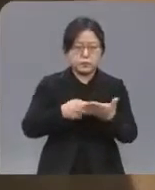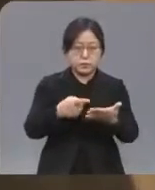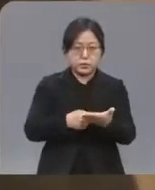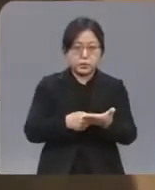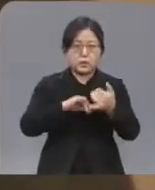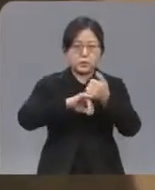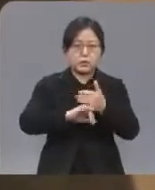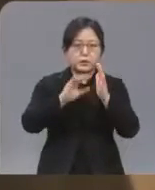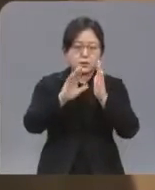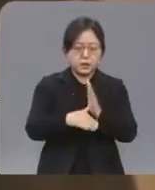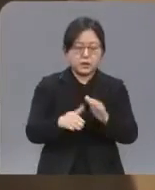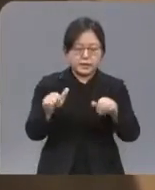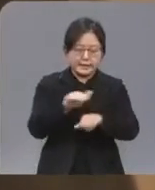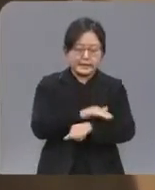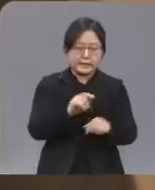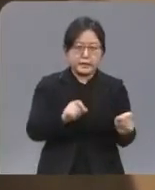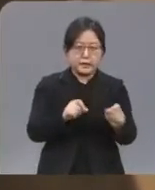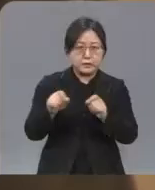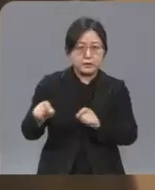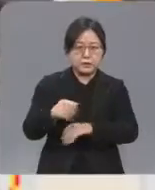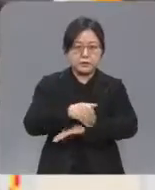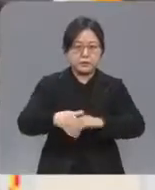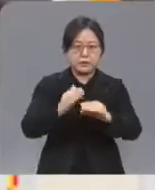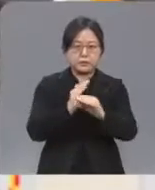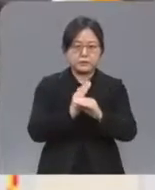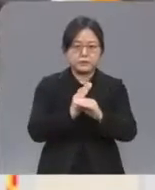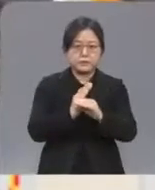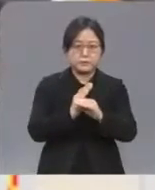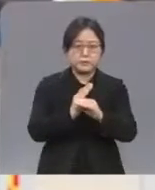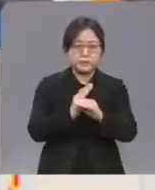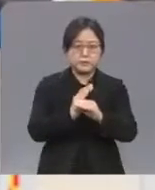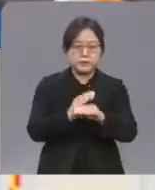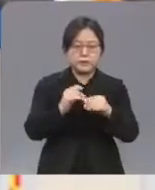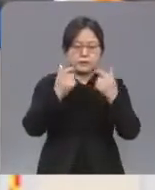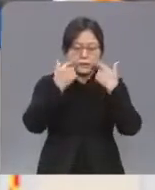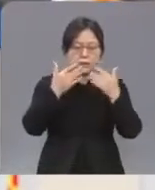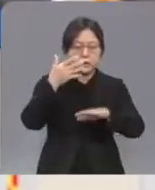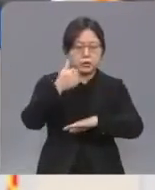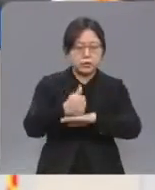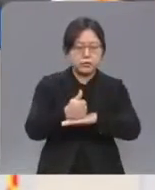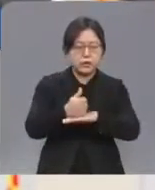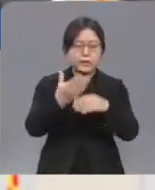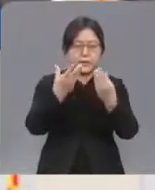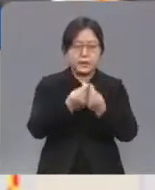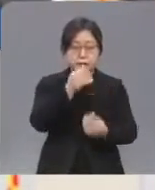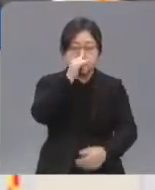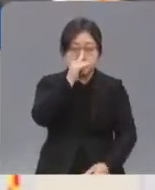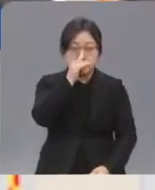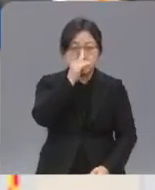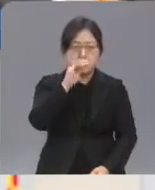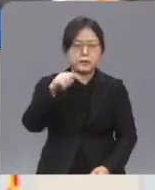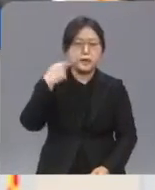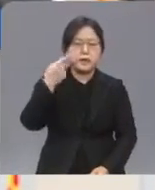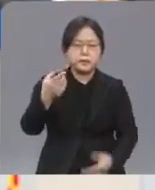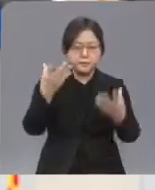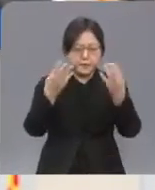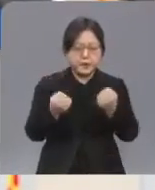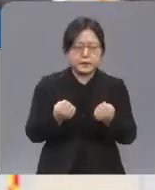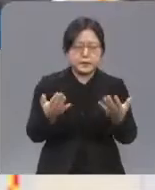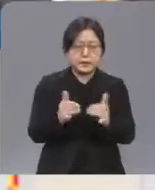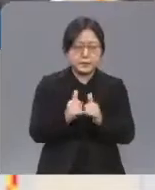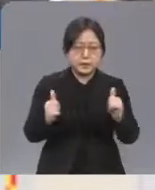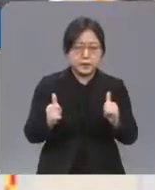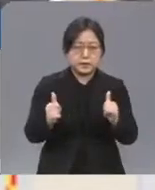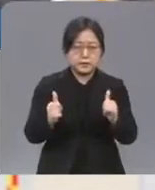때까지 장례를 무기한 연기하기로 했습니다. 선례가 있어야 다음에 무수히 많은 이